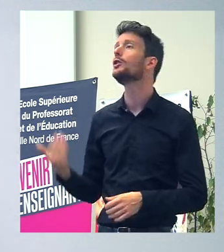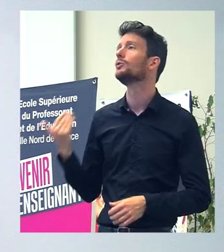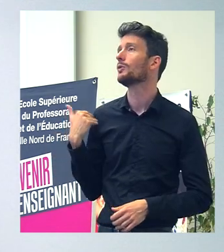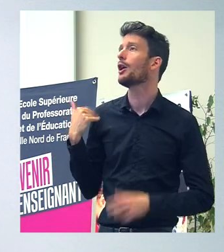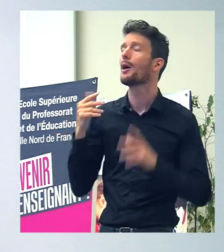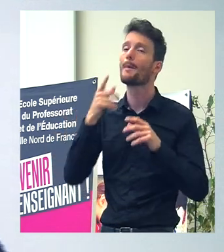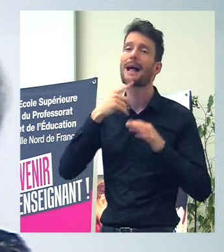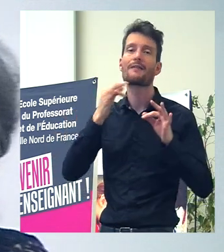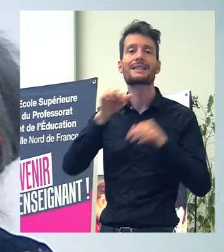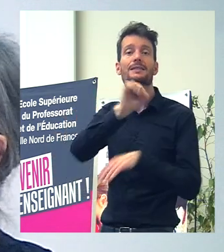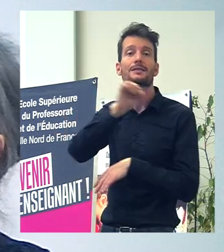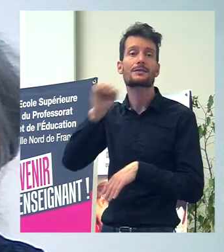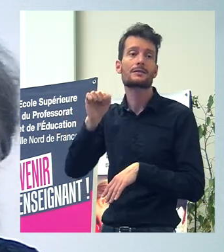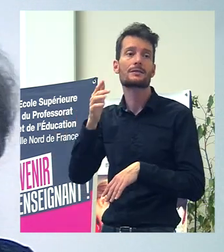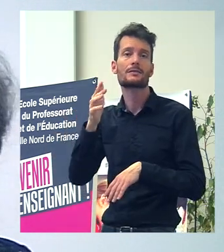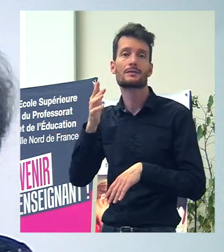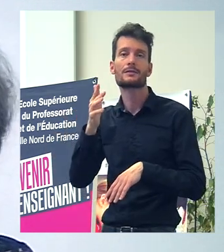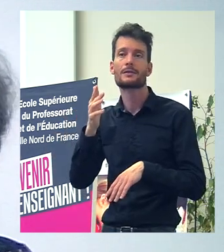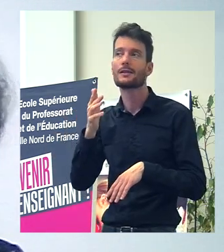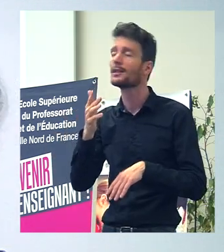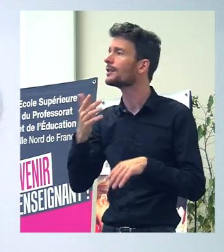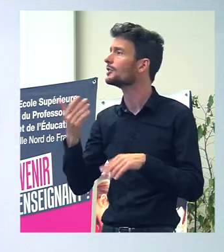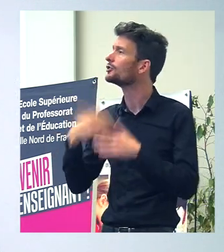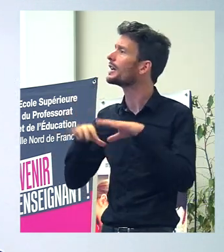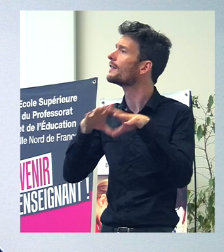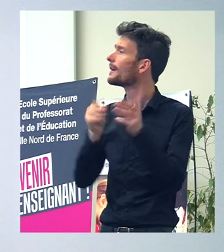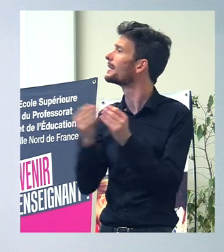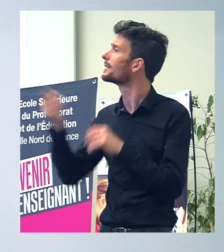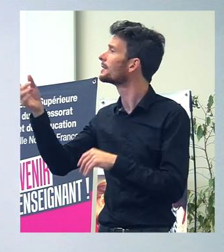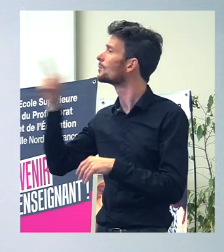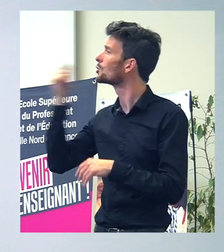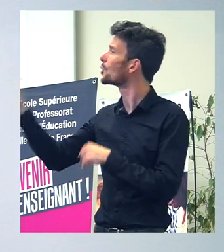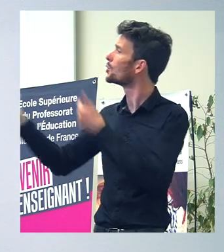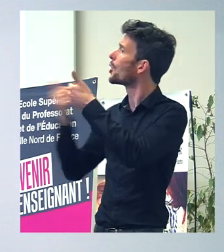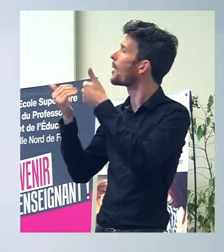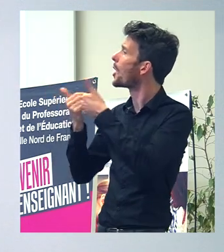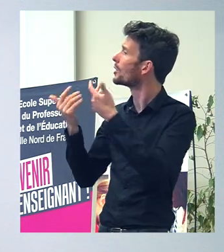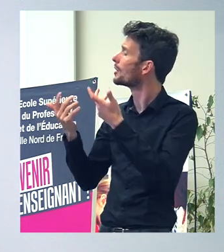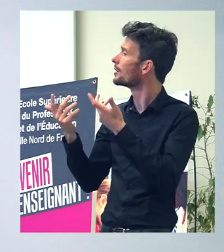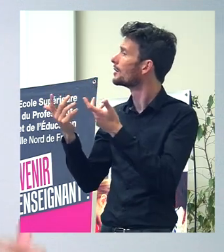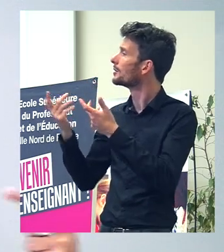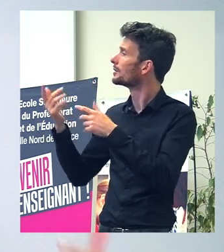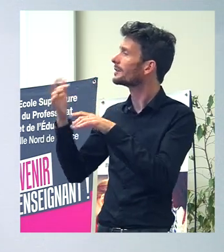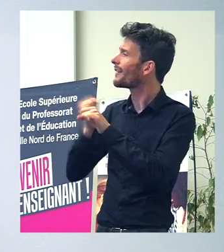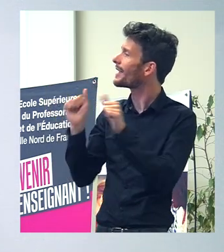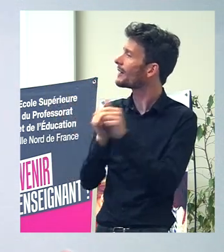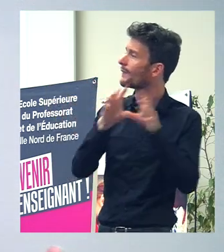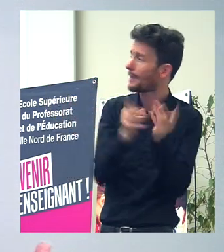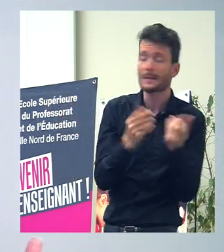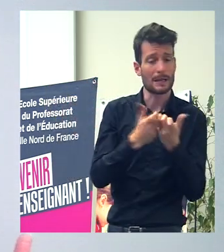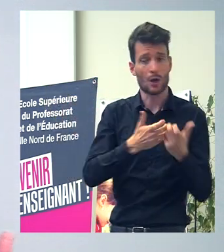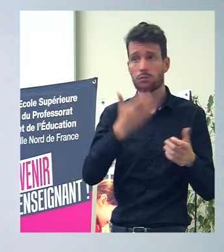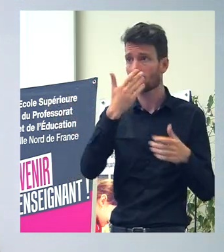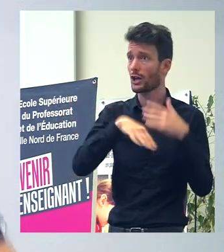Dans la famille, pour répondre au monsieur qui demandait le travail avec la famille, dans la famille, on sait ce que c'est qu'un chômeur, on sait ce que c'est qu'une